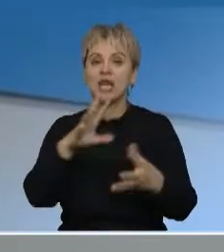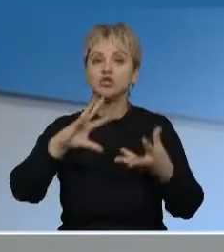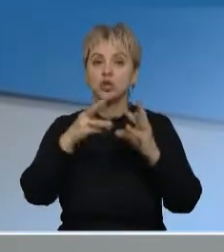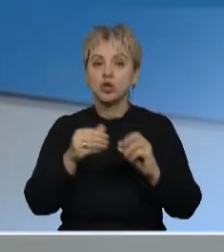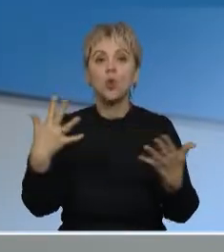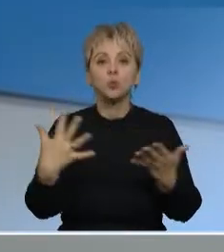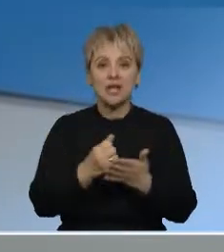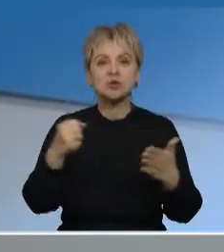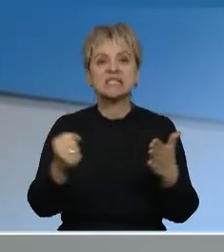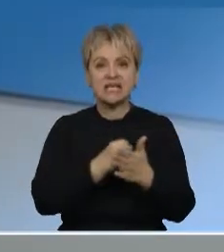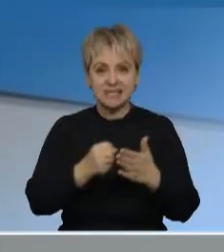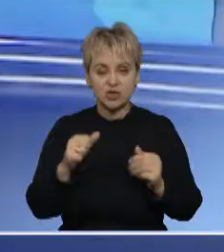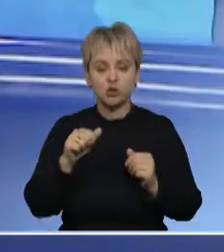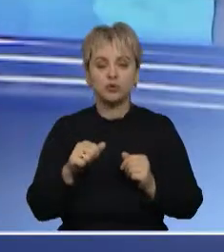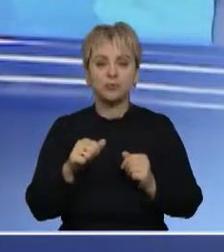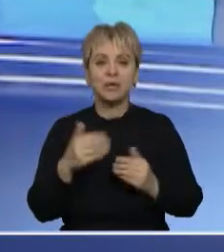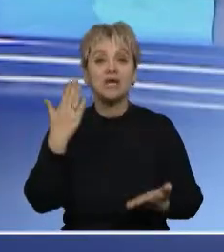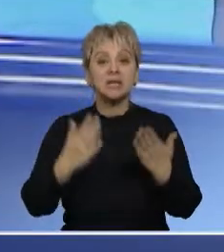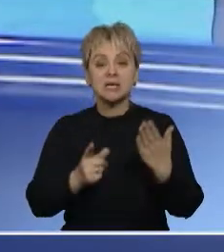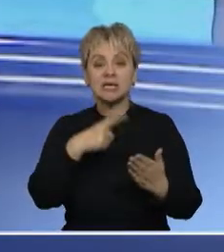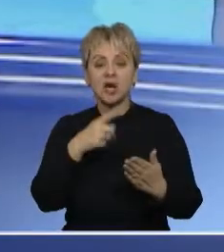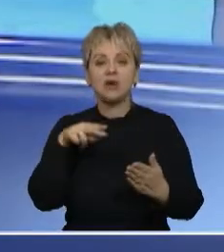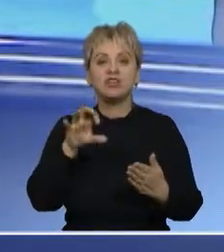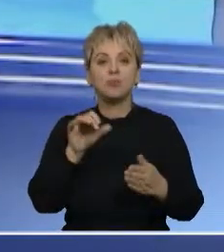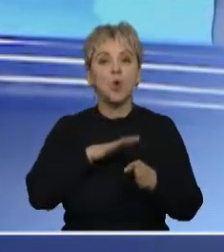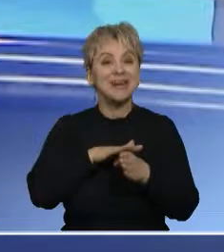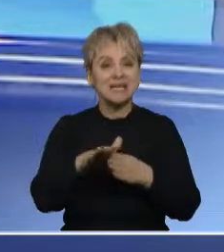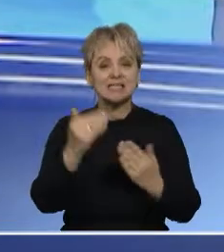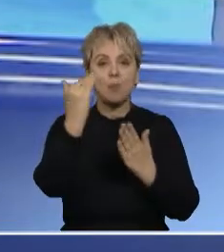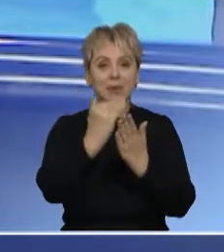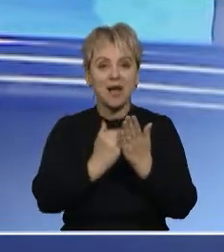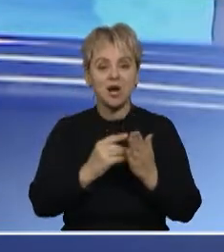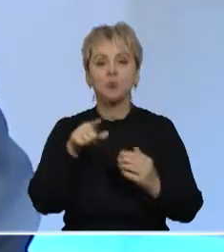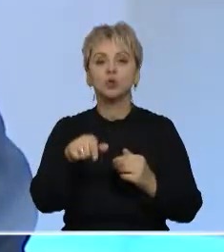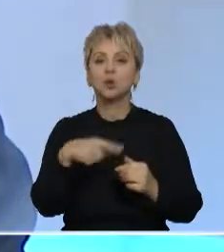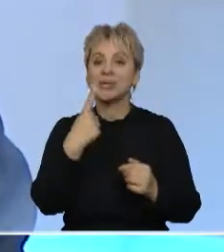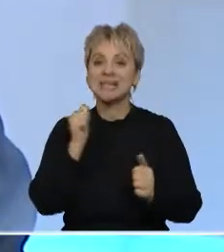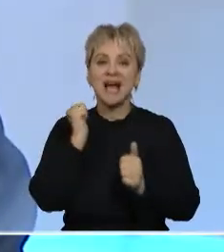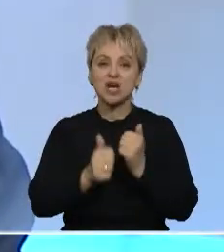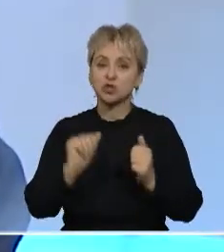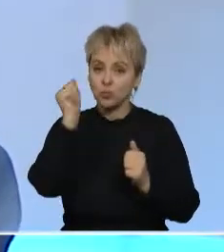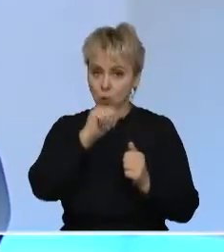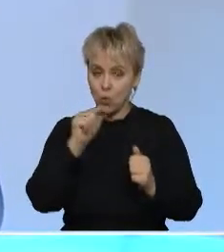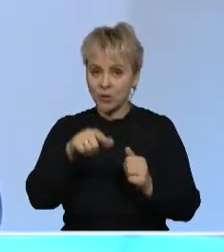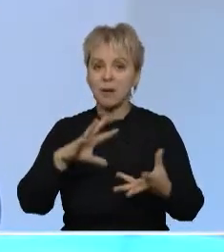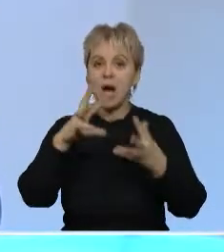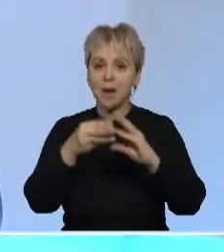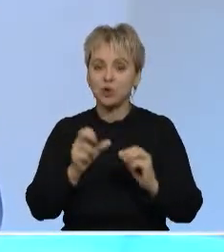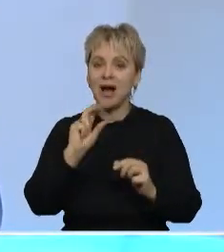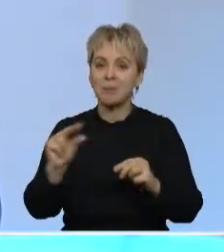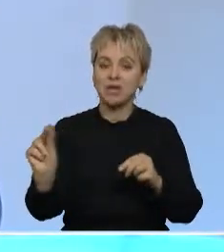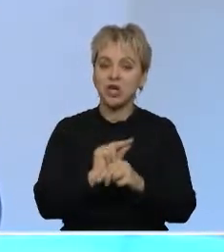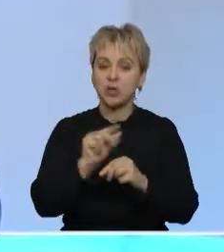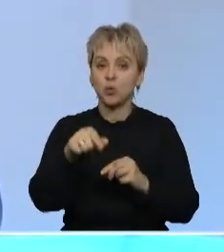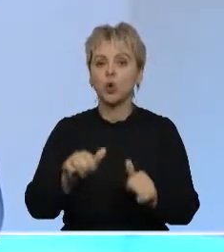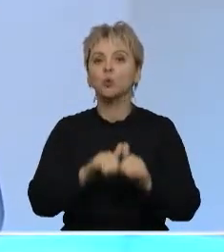результатов удалось достичь? Если говорить по реализации программы, то с каждым годом объем капитального ремонта